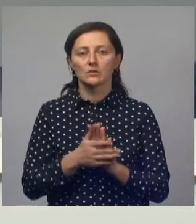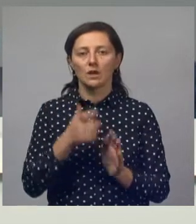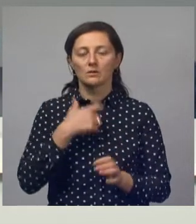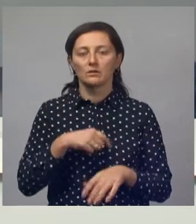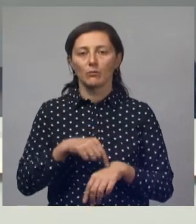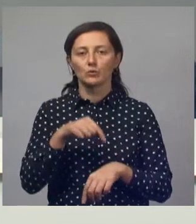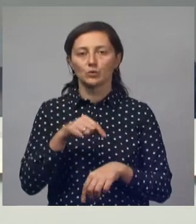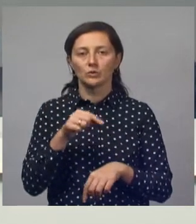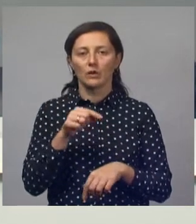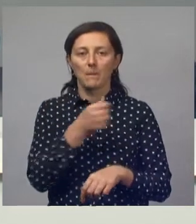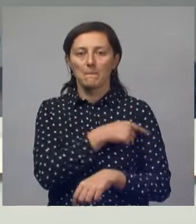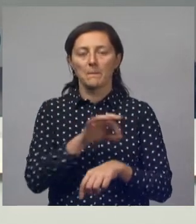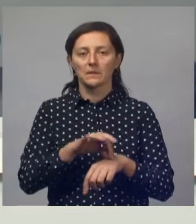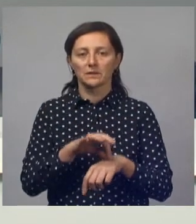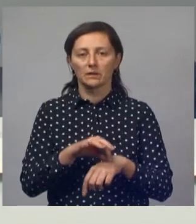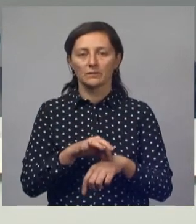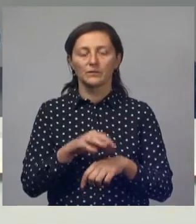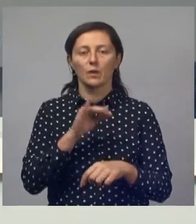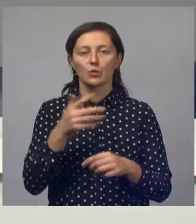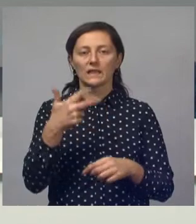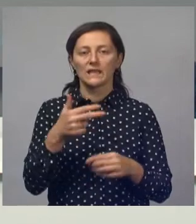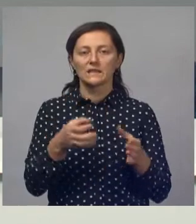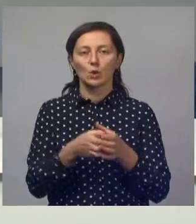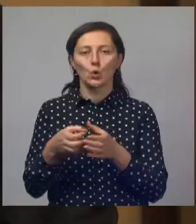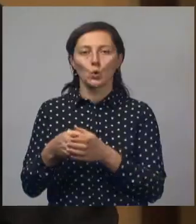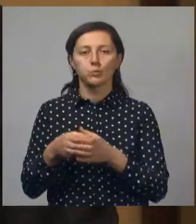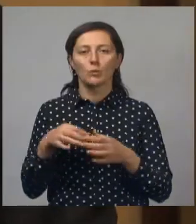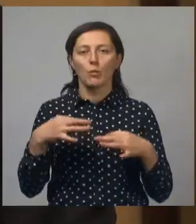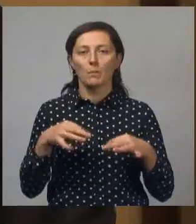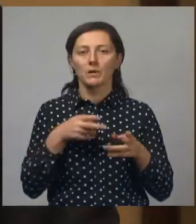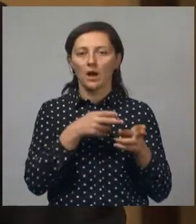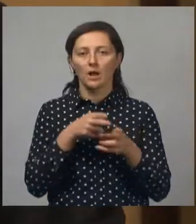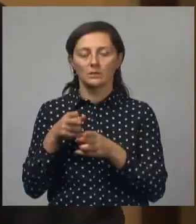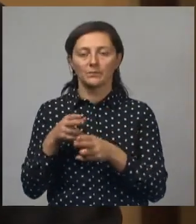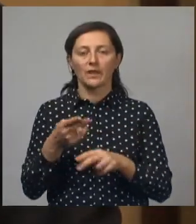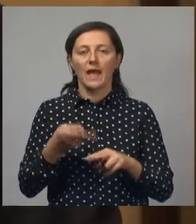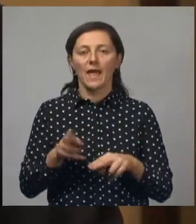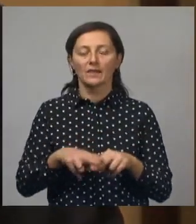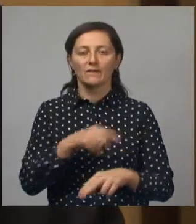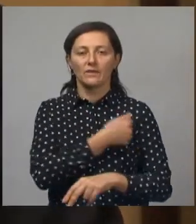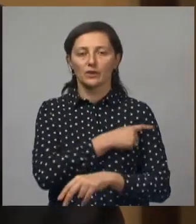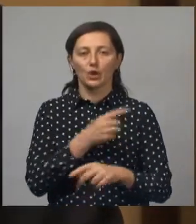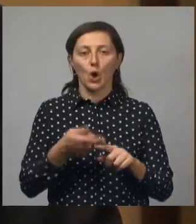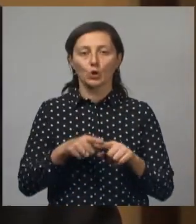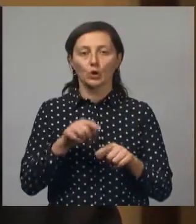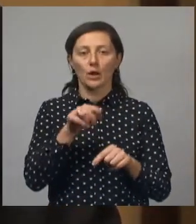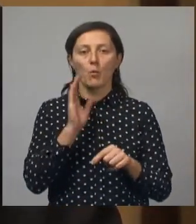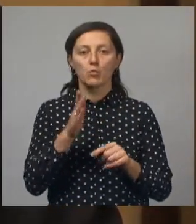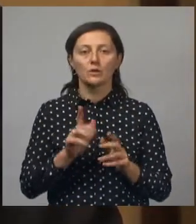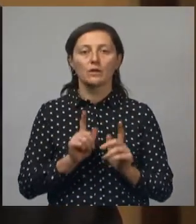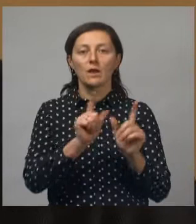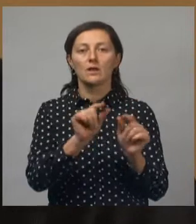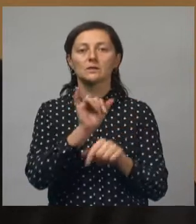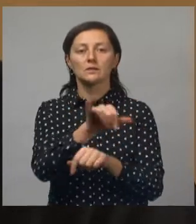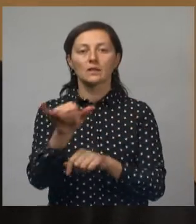того, сформируют группу из 30 выездных бригад. Эти врачи, которые отправляются к больным, будут сразу одномоментно